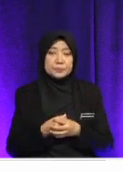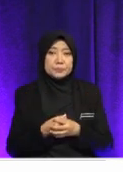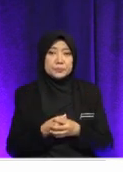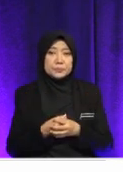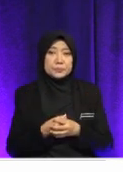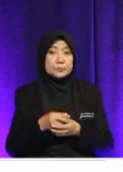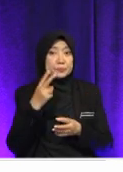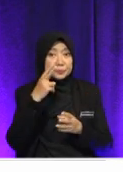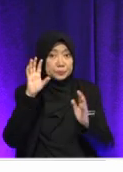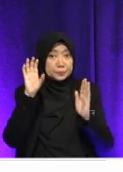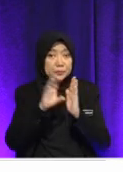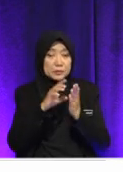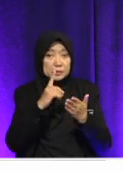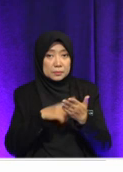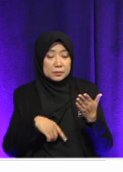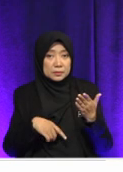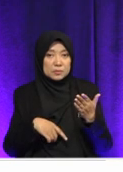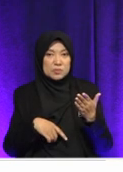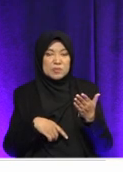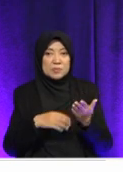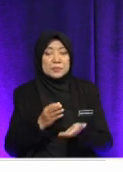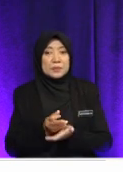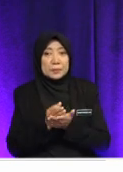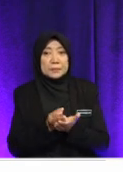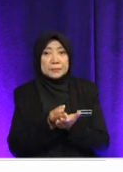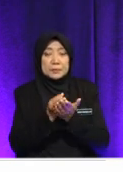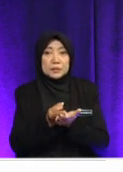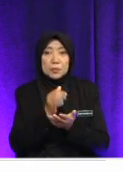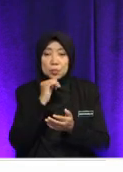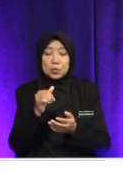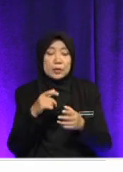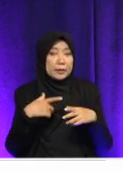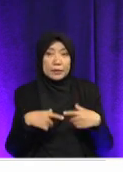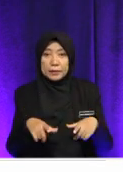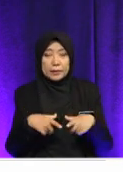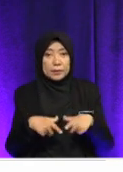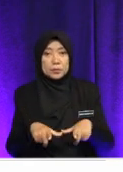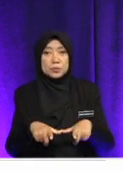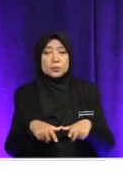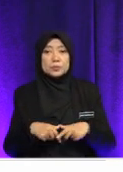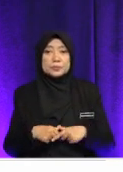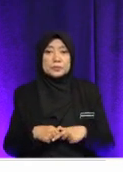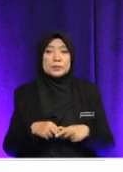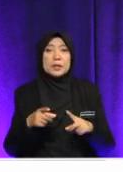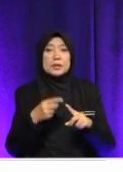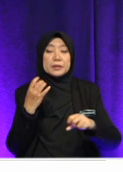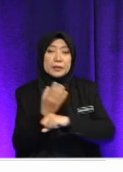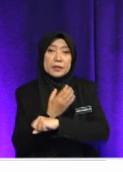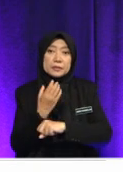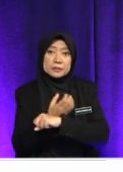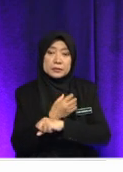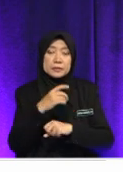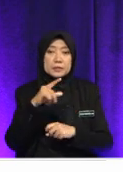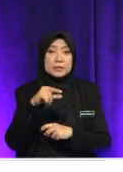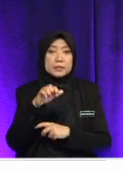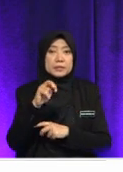ini merah kita ada apa sampai Oke sampai yang bukan kayu lah oke Ya ini sampah daripada kaca gantian yang